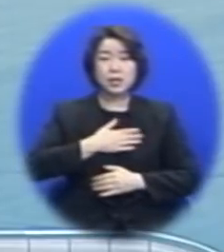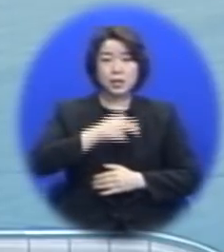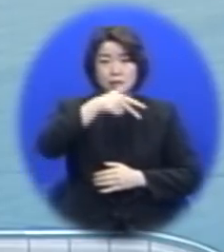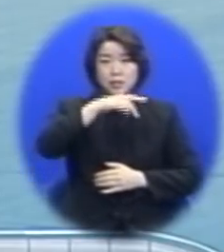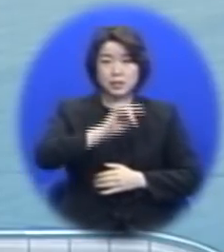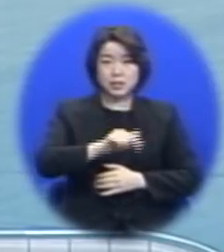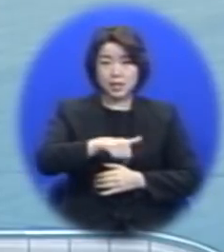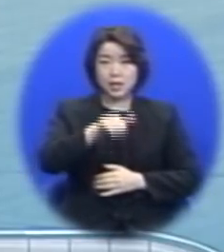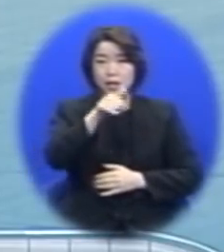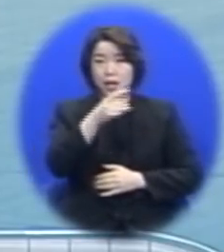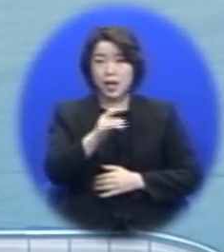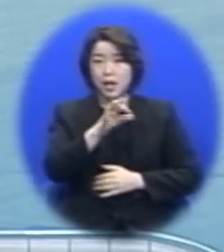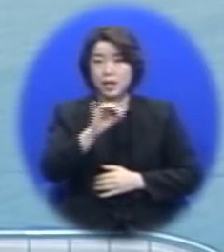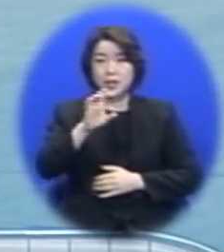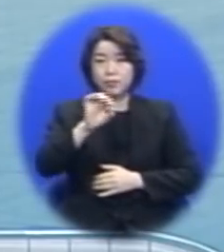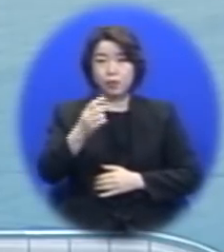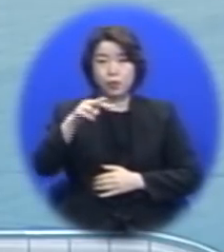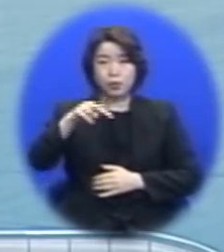목사님이 그때부터